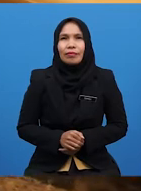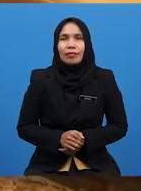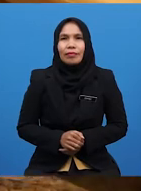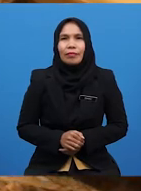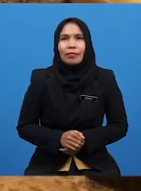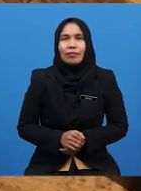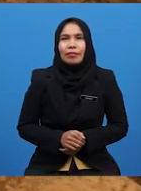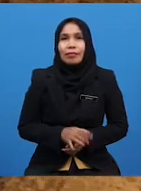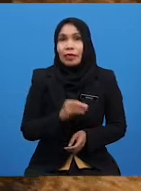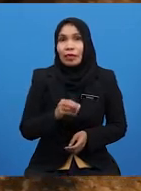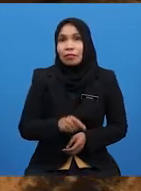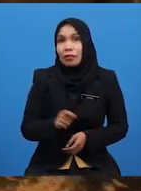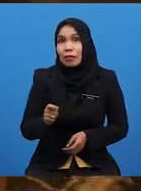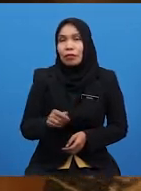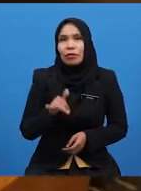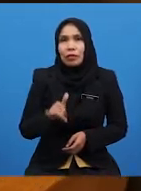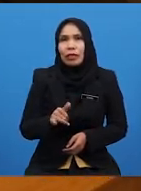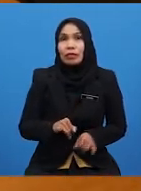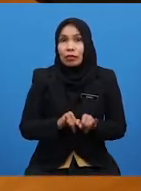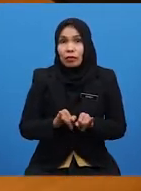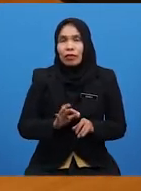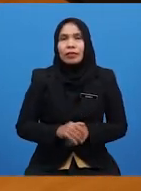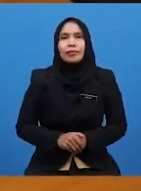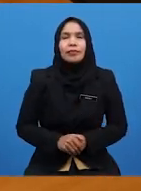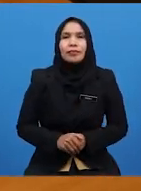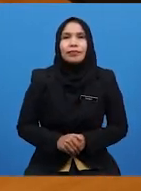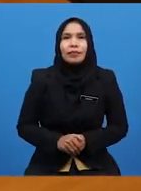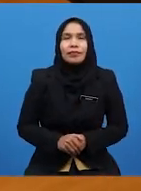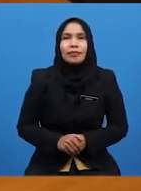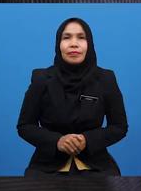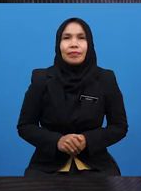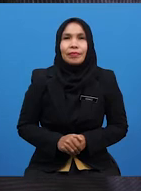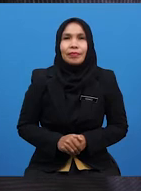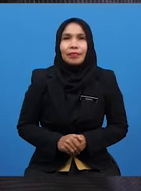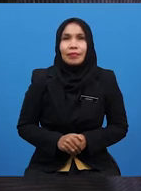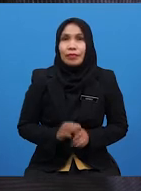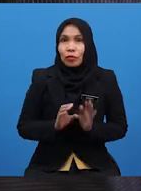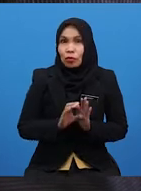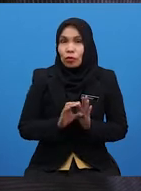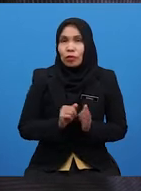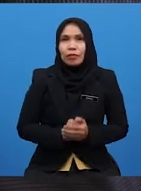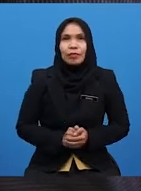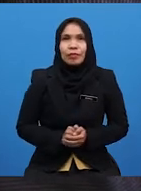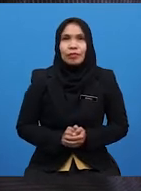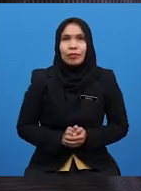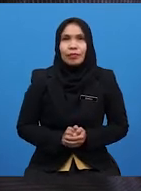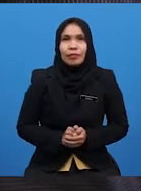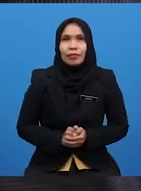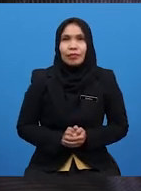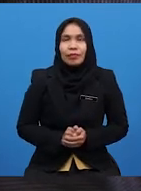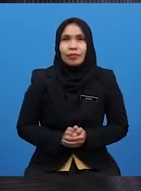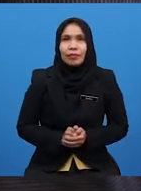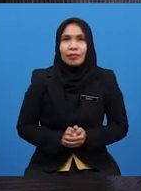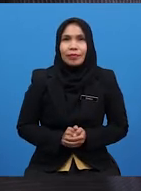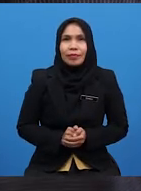Prabowo yang sesuai dipakai untuk sesuatu ruang-ruang rumah tua the contohnya